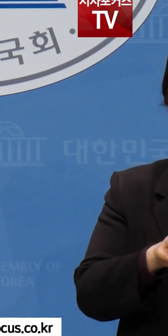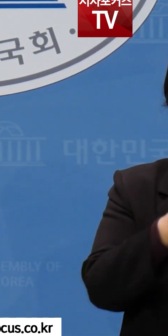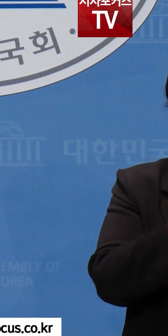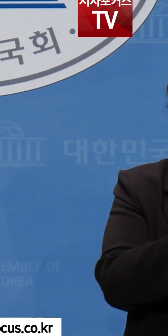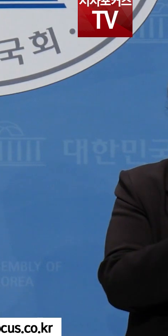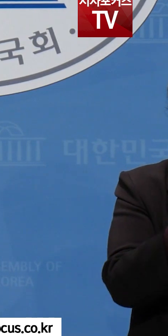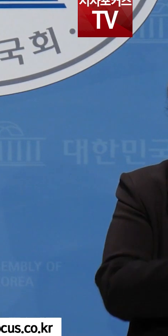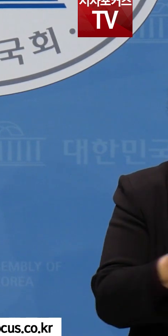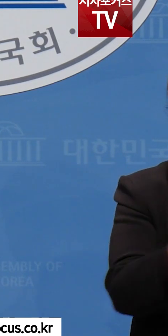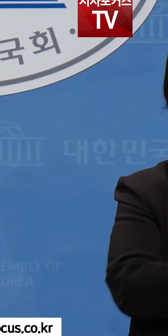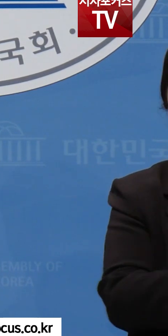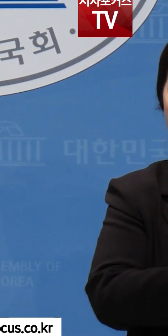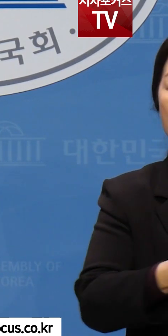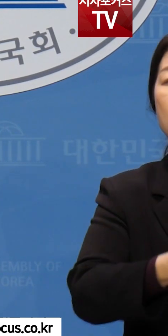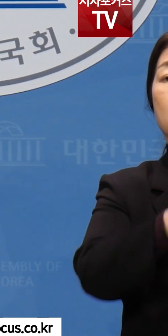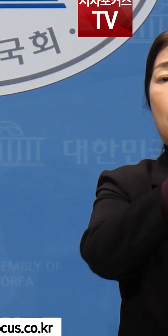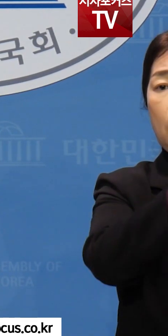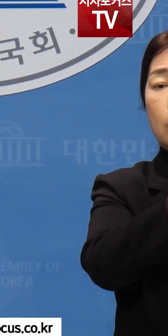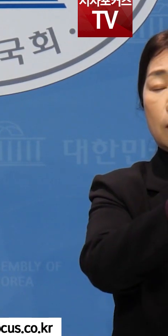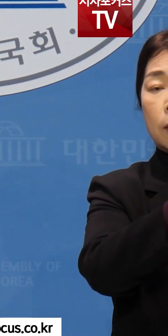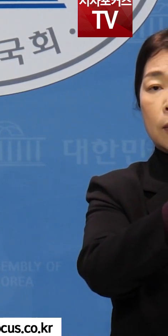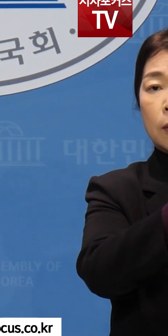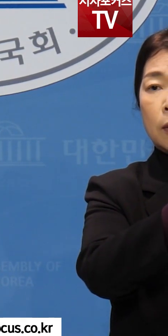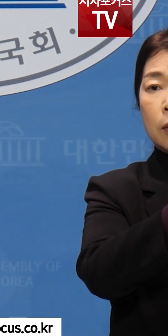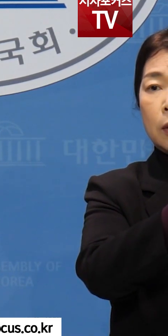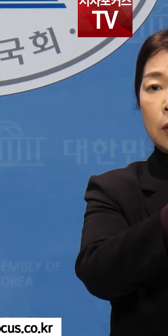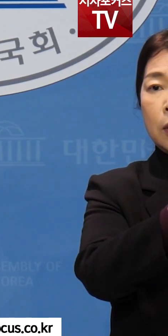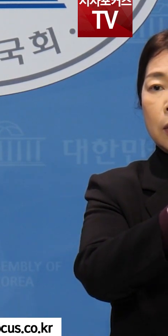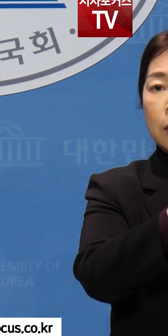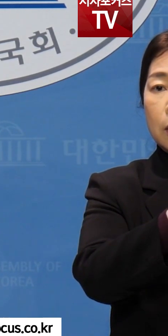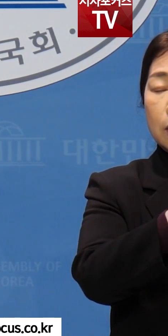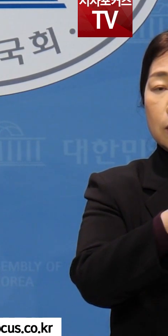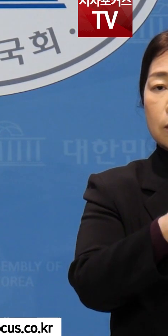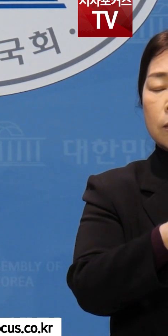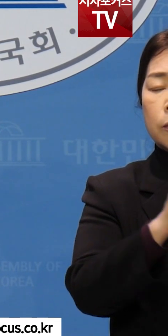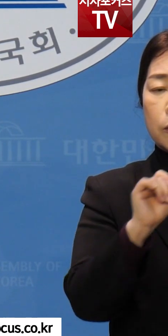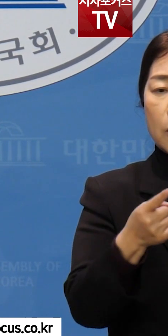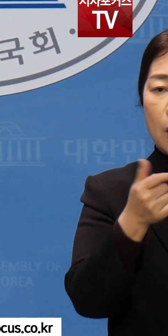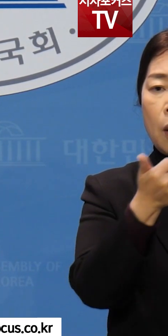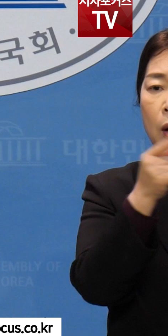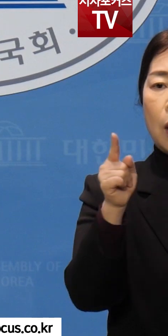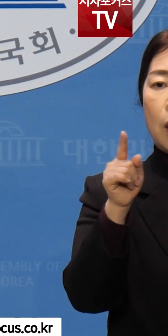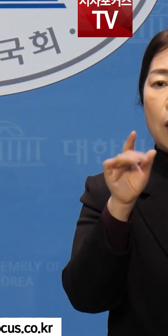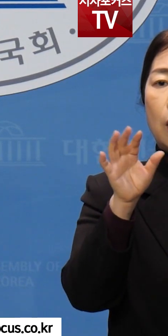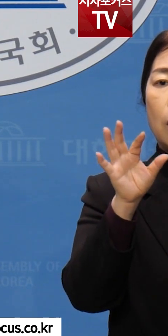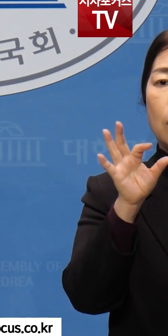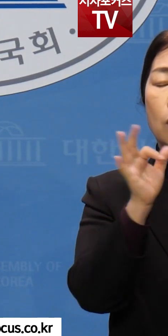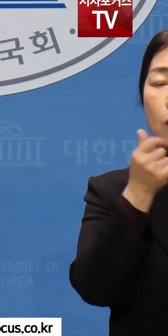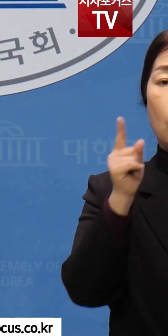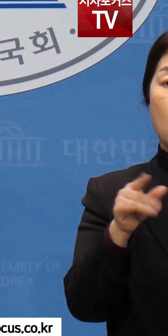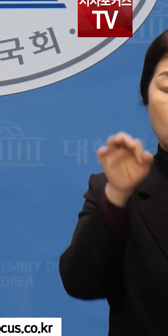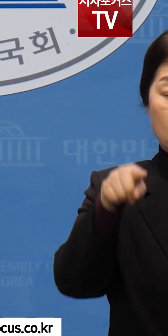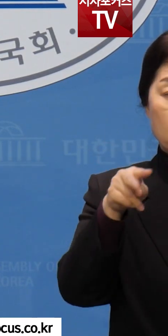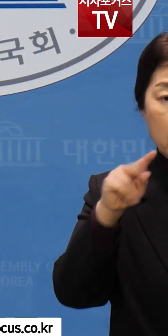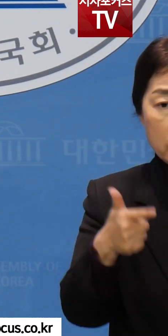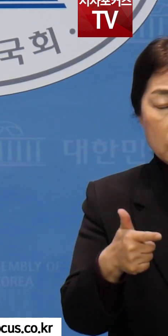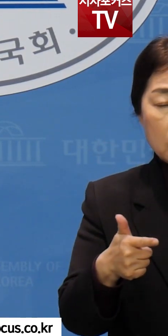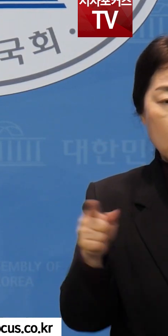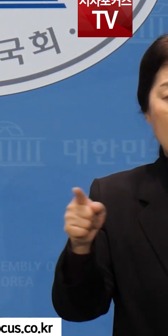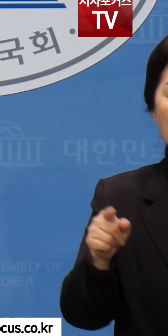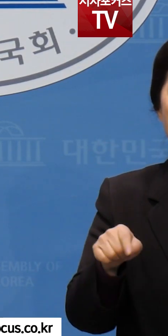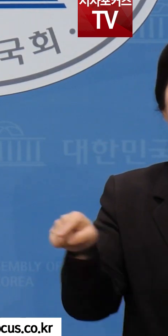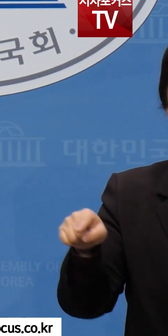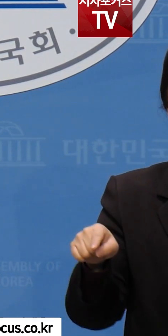구성을 강행했습니다. 뿐만 아니라 항우연 천문연이 지역구에 있어 이해관계가